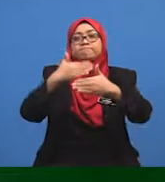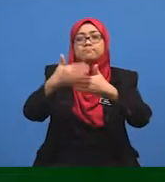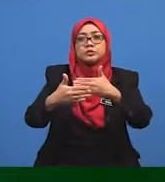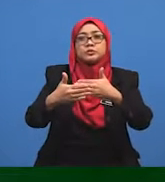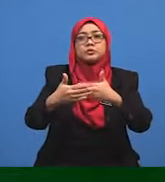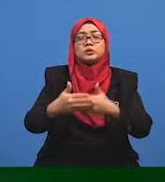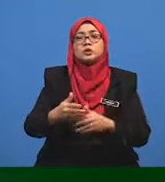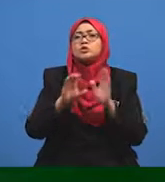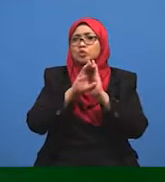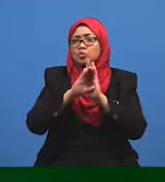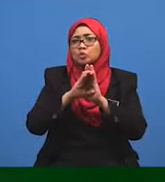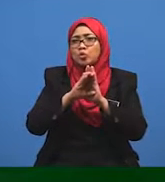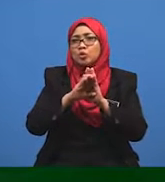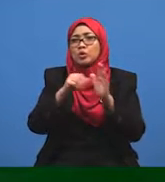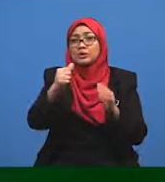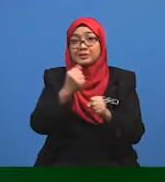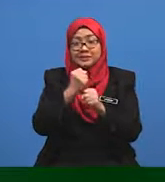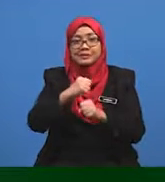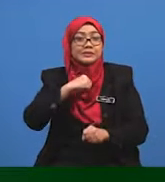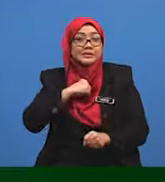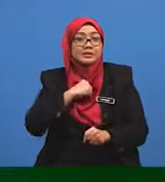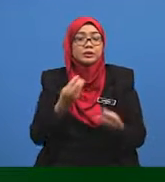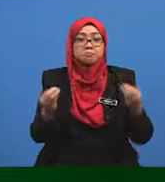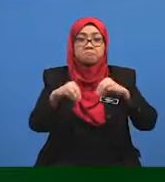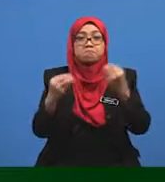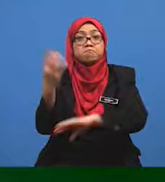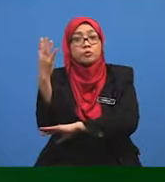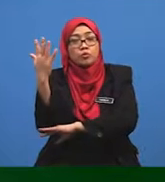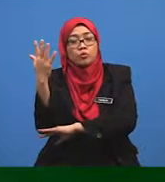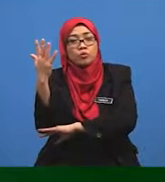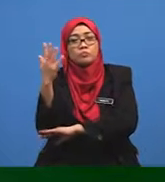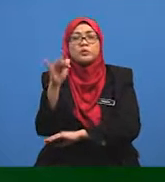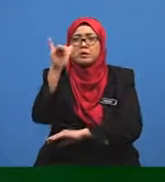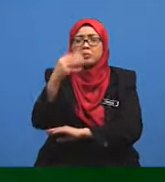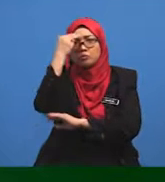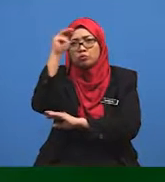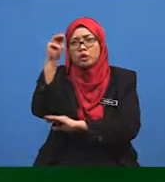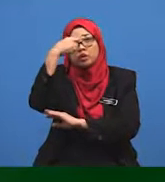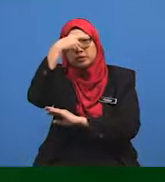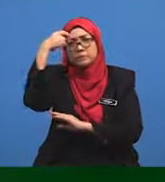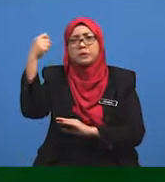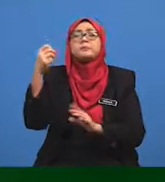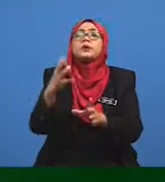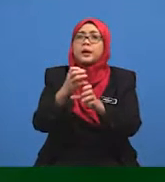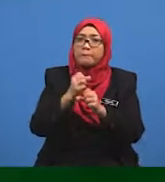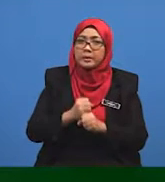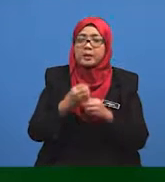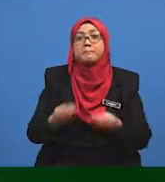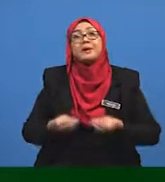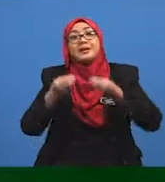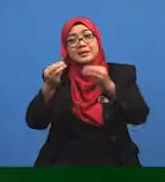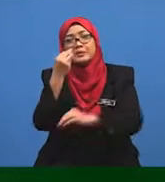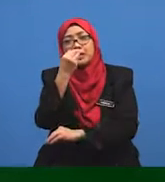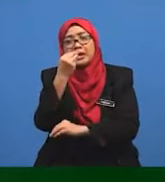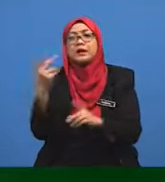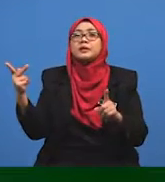bertani. Pertanian adalah sektor yang mulia kerana ia menghasilkan keperluan makanan dalam